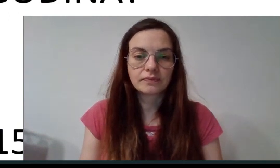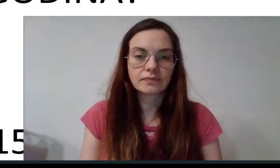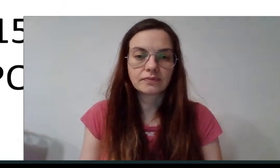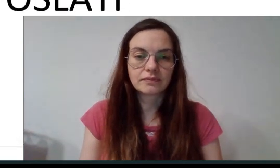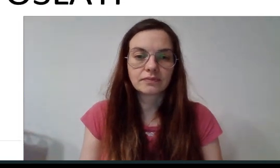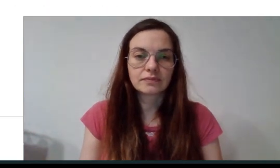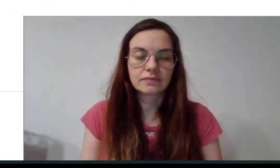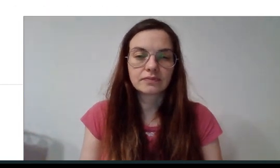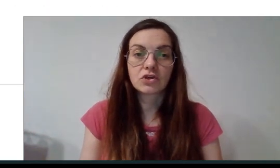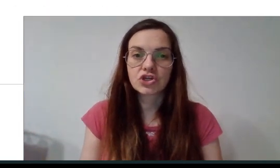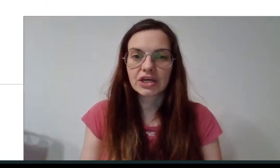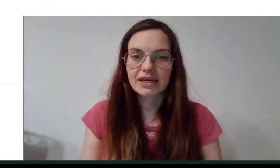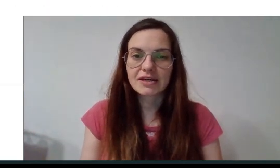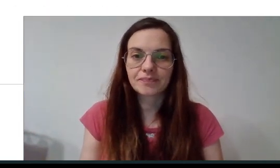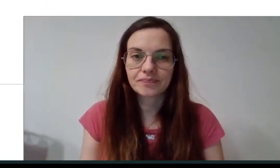Schicken.